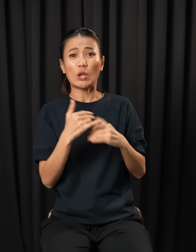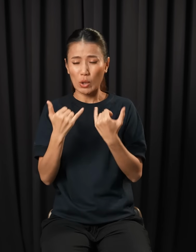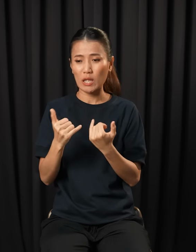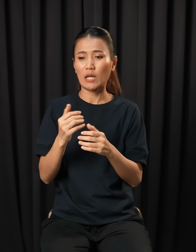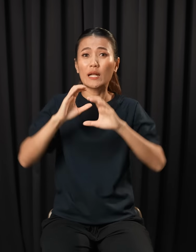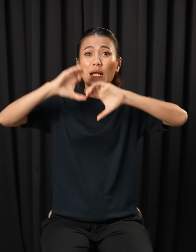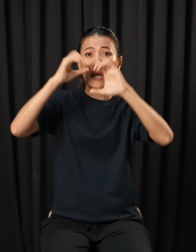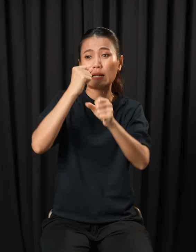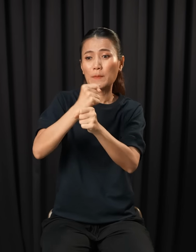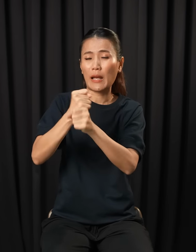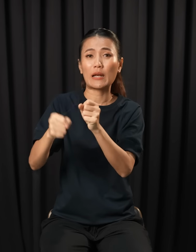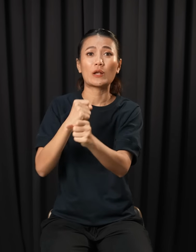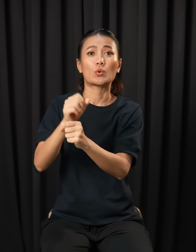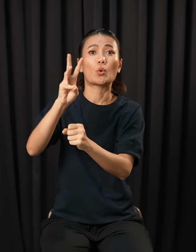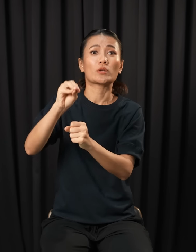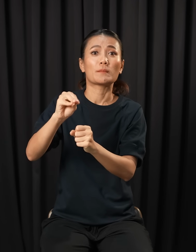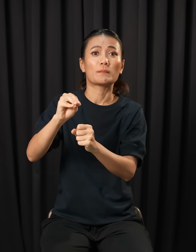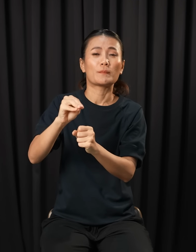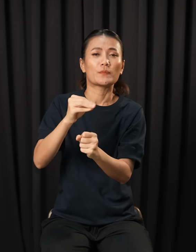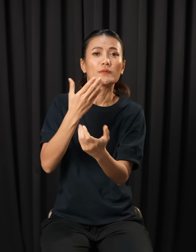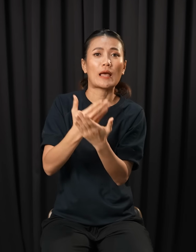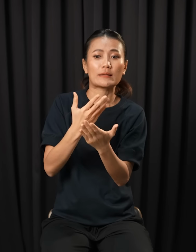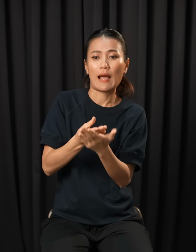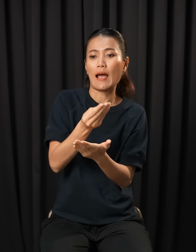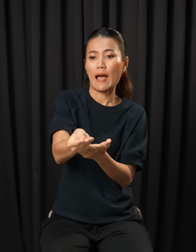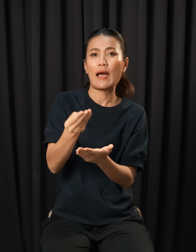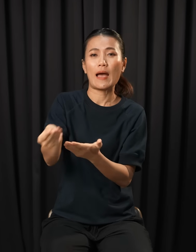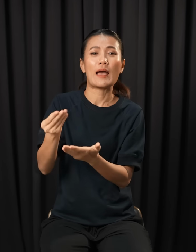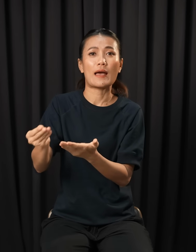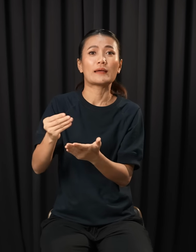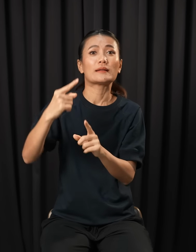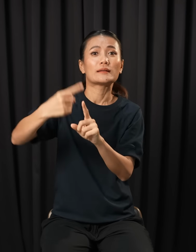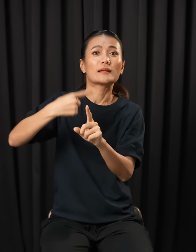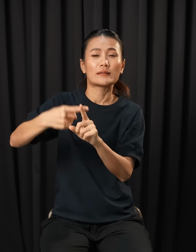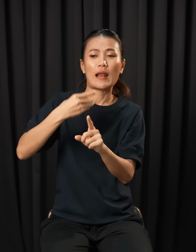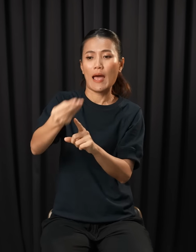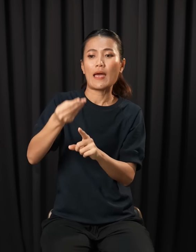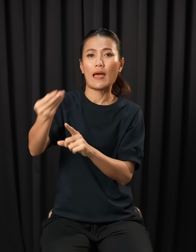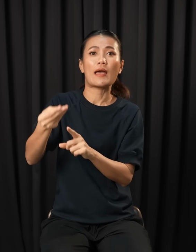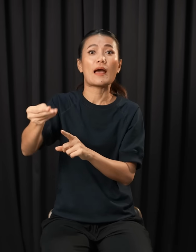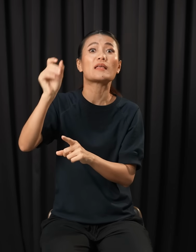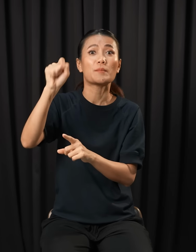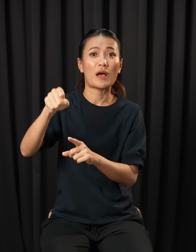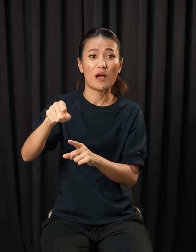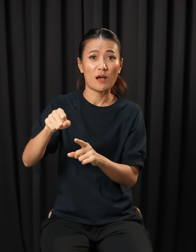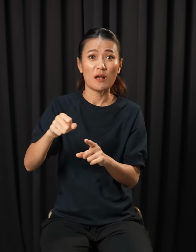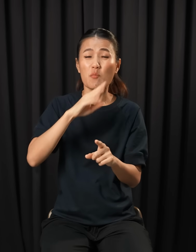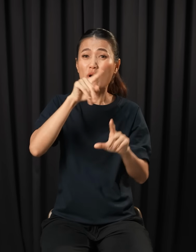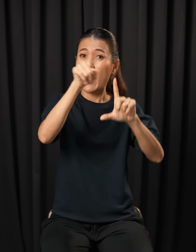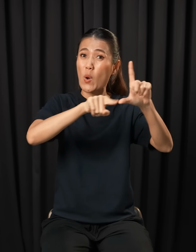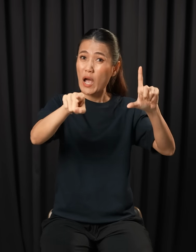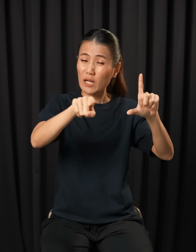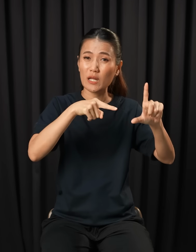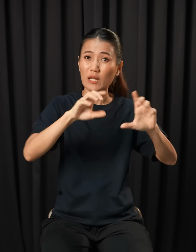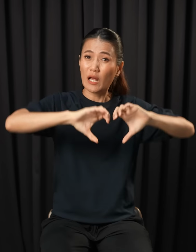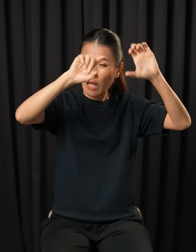ถ้ามันมาเป็นรัฐบาลเนี่ยนะคนที่รับบำนาญอยู่ตอนเนี้ยชิบหายวายป่วยไม่ได้เงินแล้วจริง ขอบคุณสำหรับโ